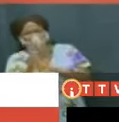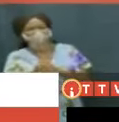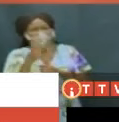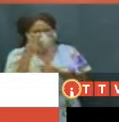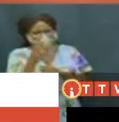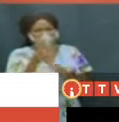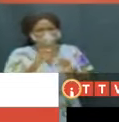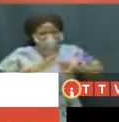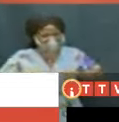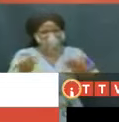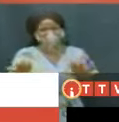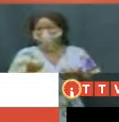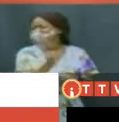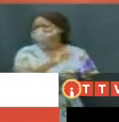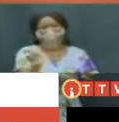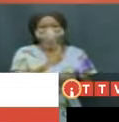kuchitika tsoka